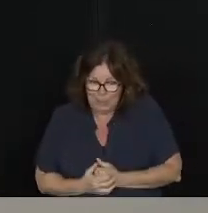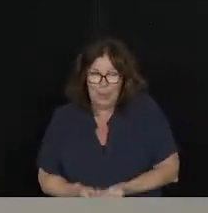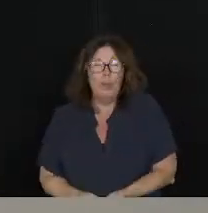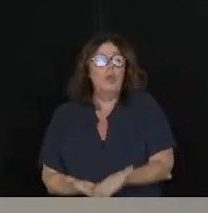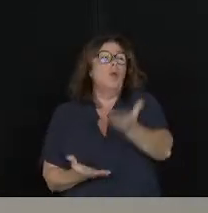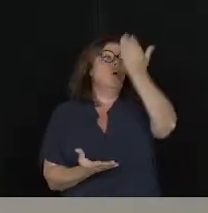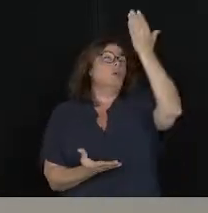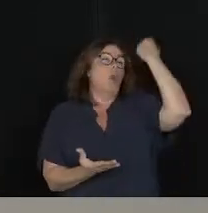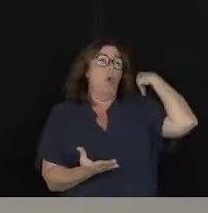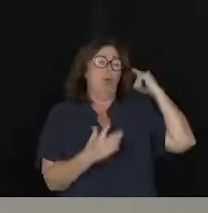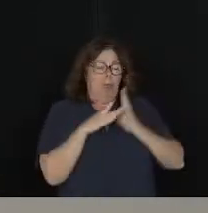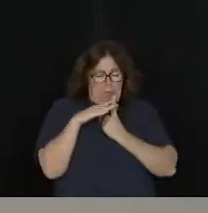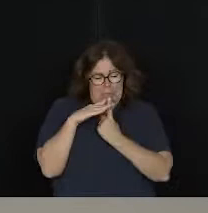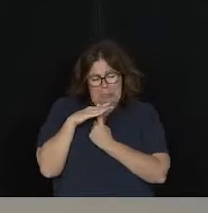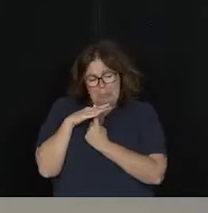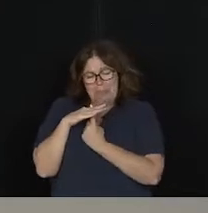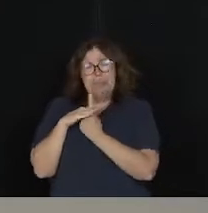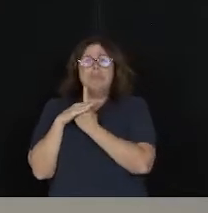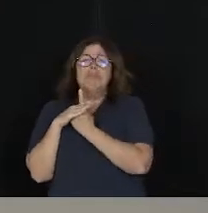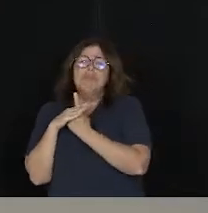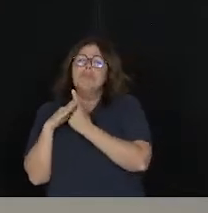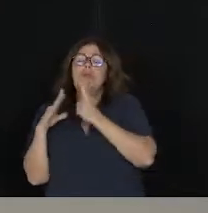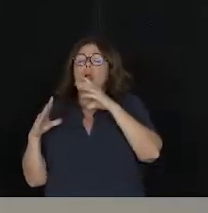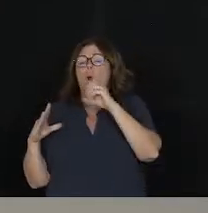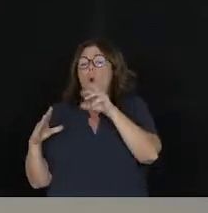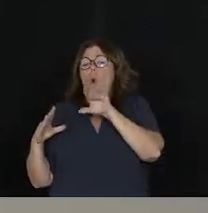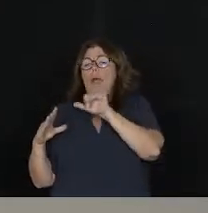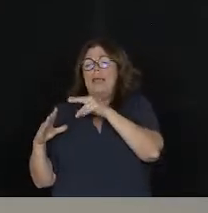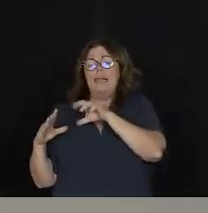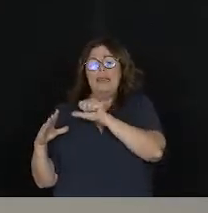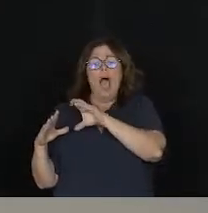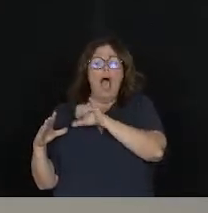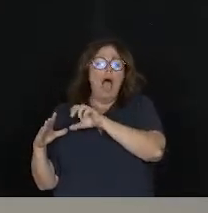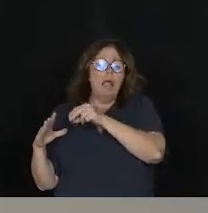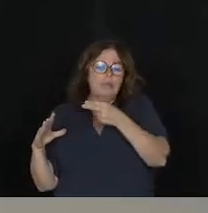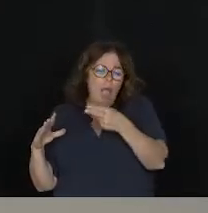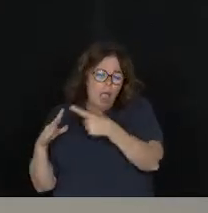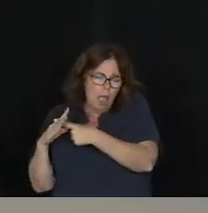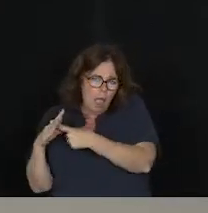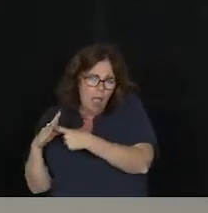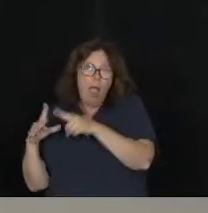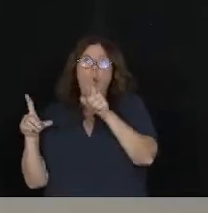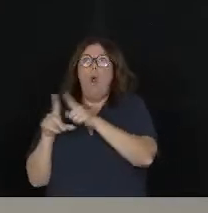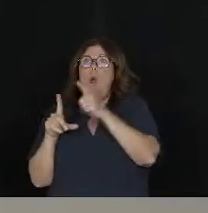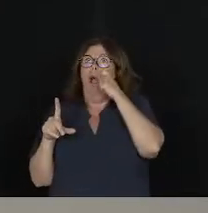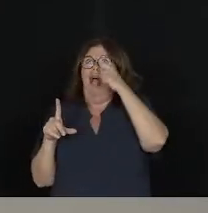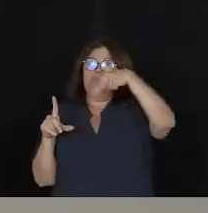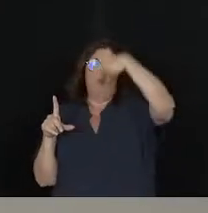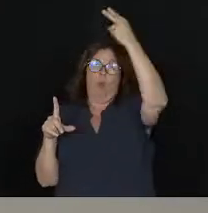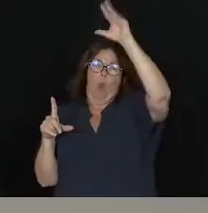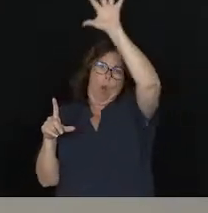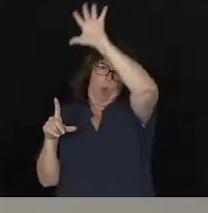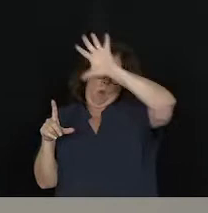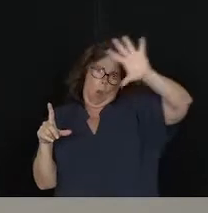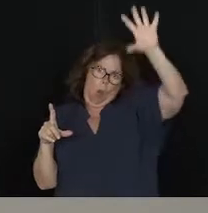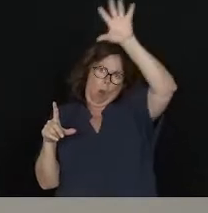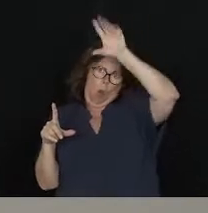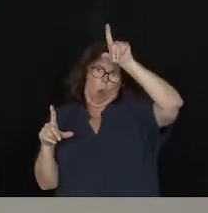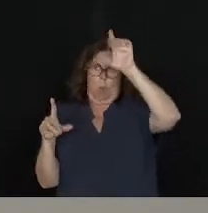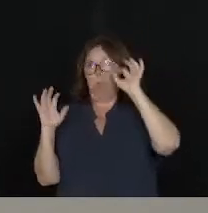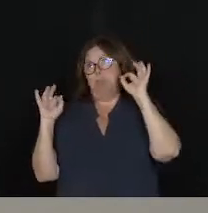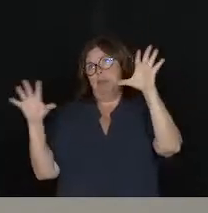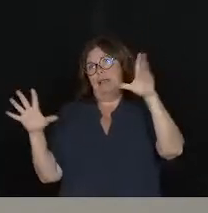depuis le Moustérien, un peu plus, non, l'Orignacien, en gros, si vous voulez, le fait qu'il y a une race nordique qui est la race dans laquelle